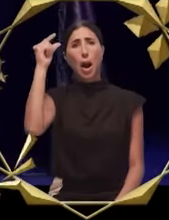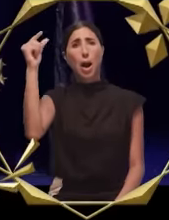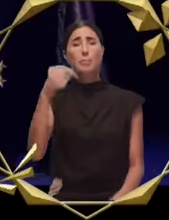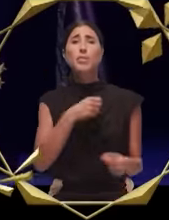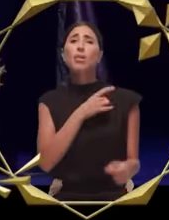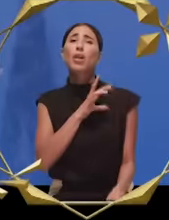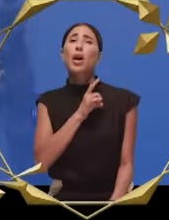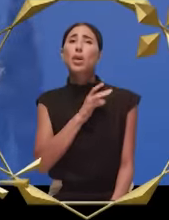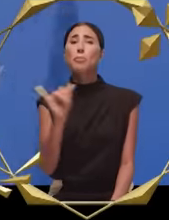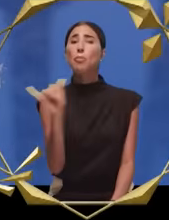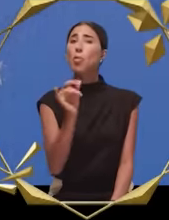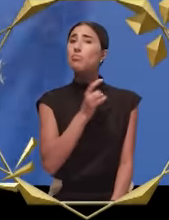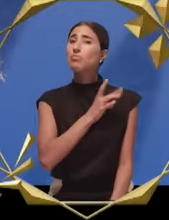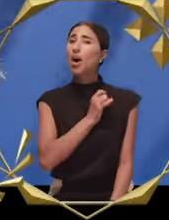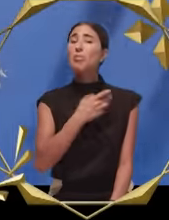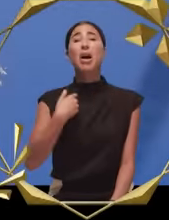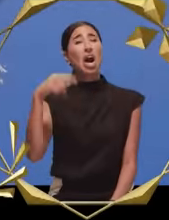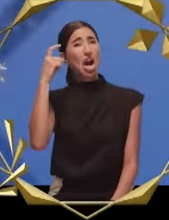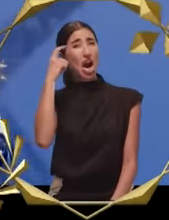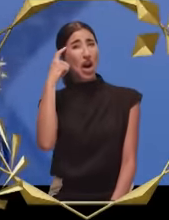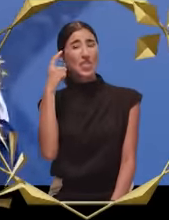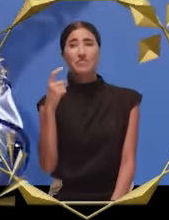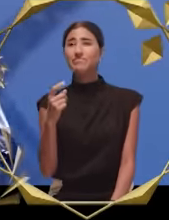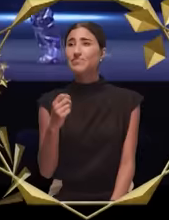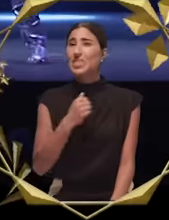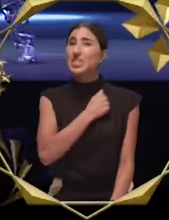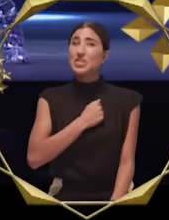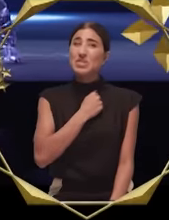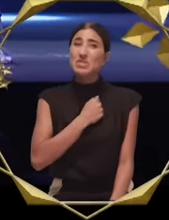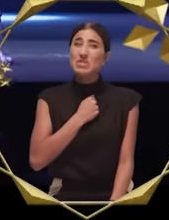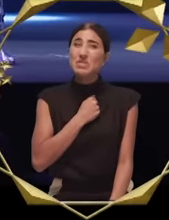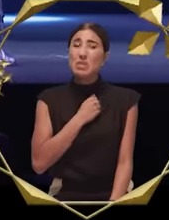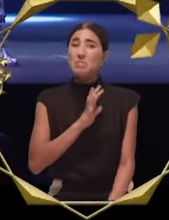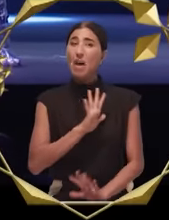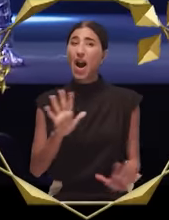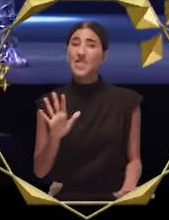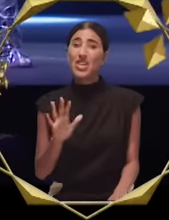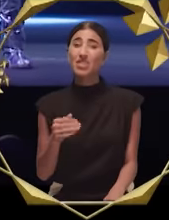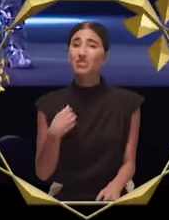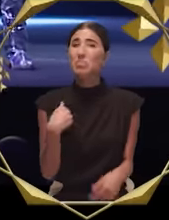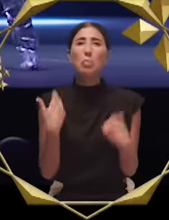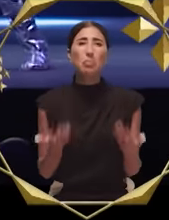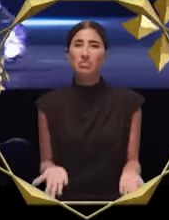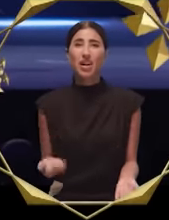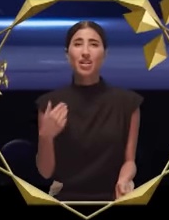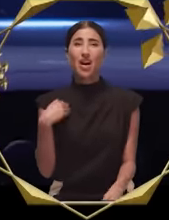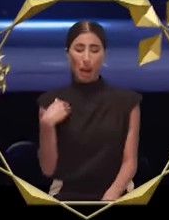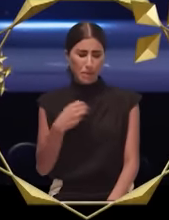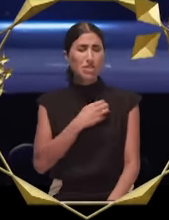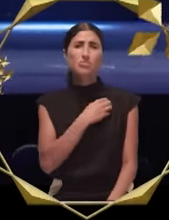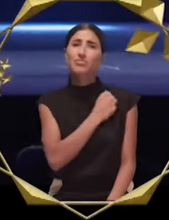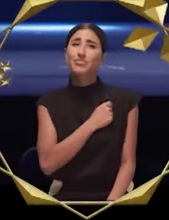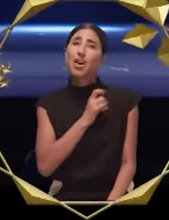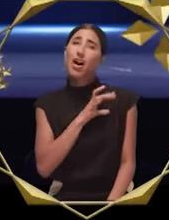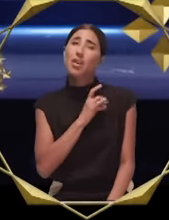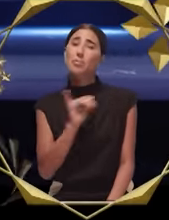قلبا أعرف أن القسوة قوية لكن قوتها غربة ما جدوى أن تحيا